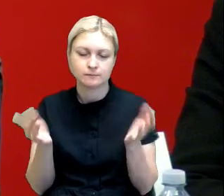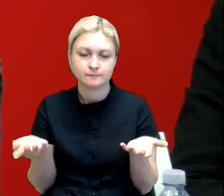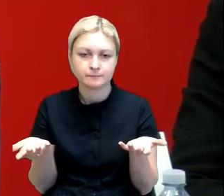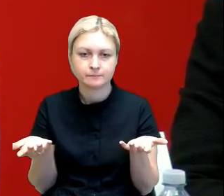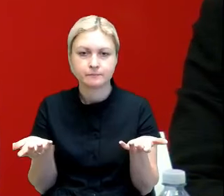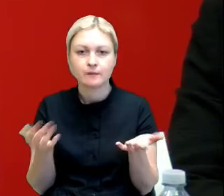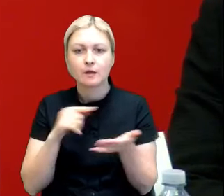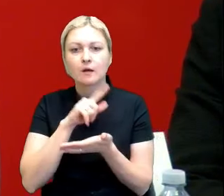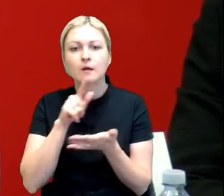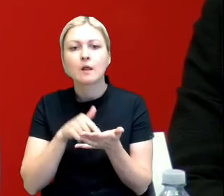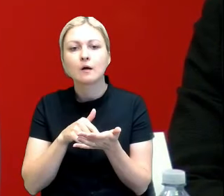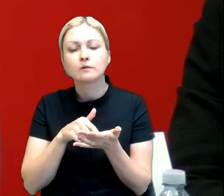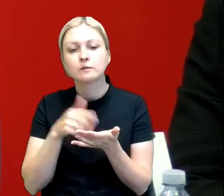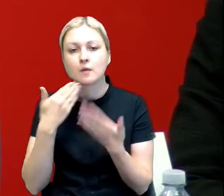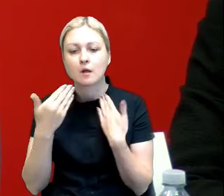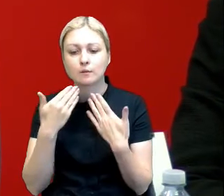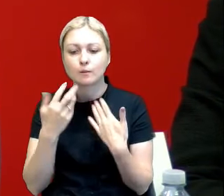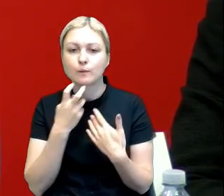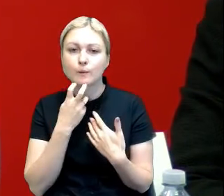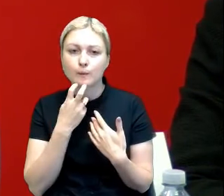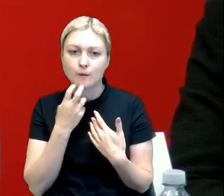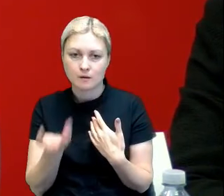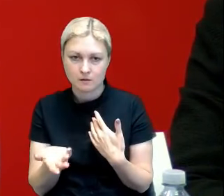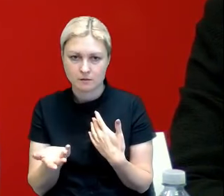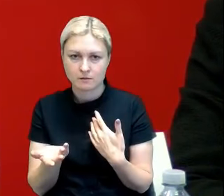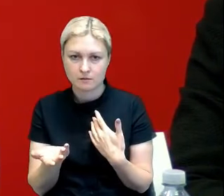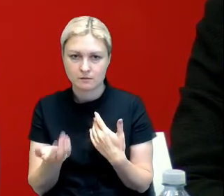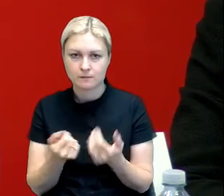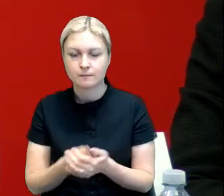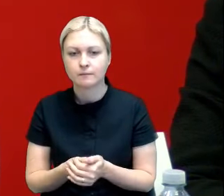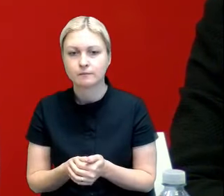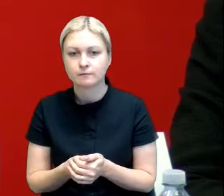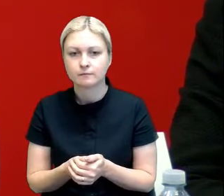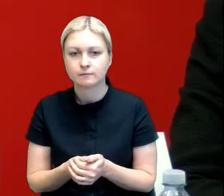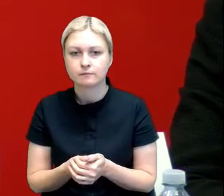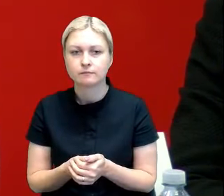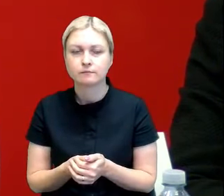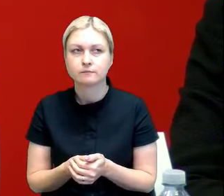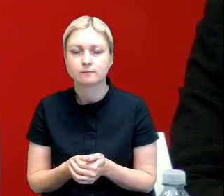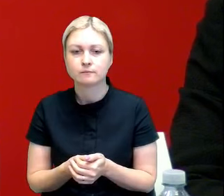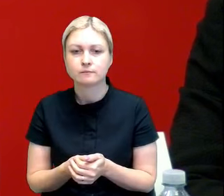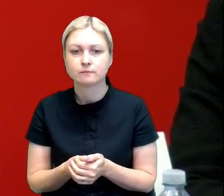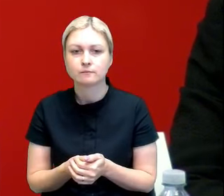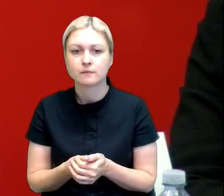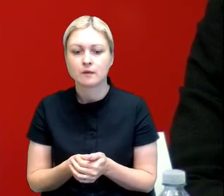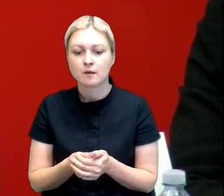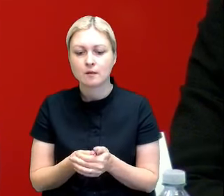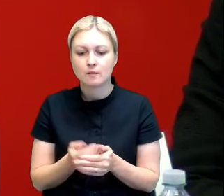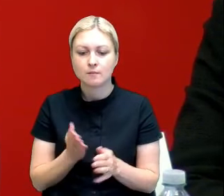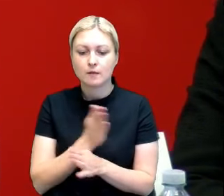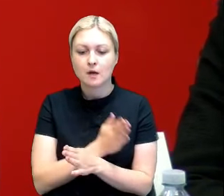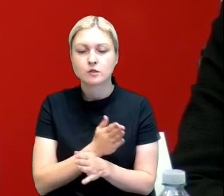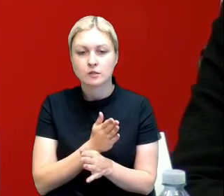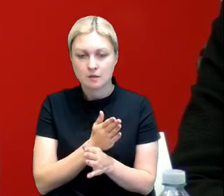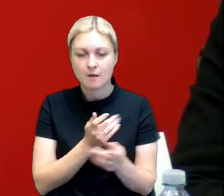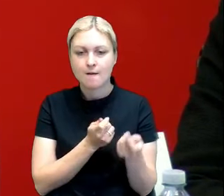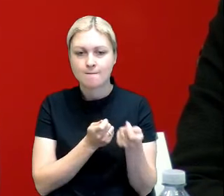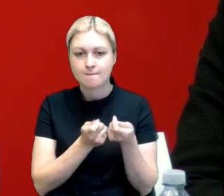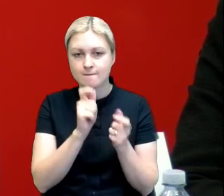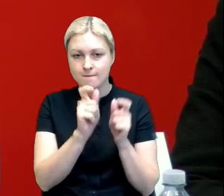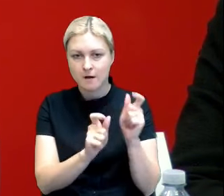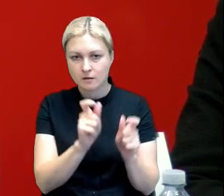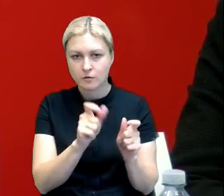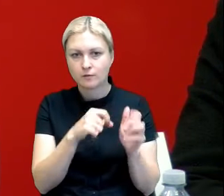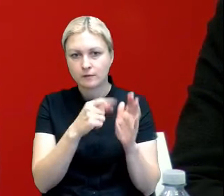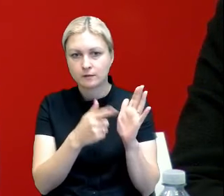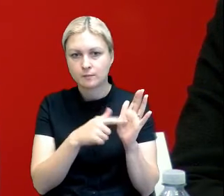juokingai atrodo reiškia vienu metu priima buvusį vadovybė kad 17 su5 milijono yra